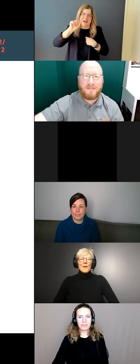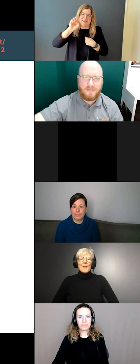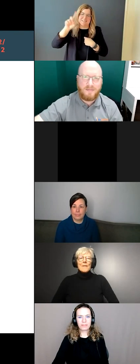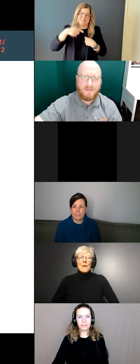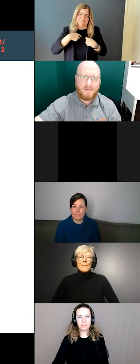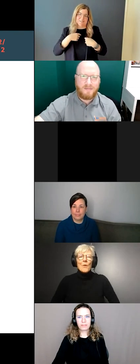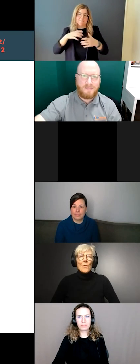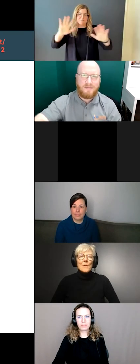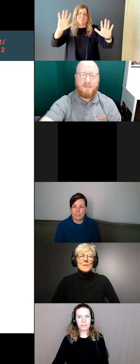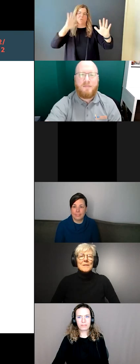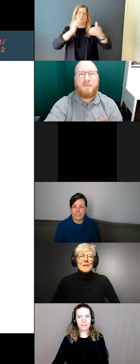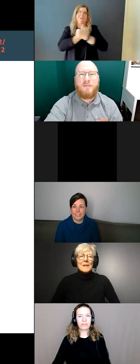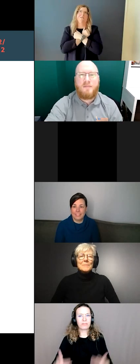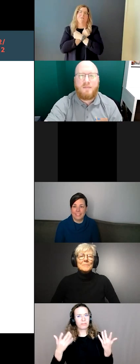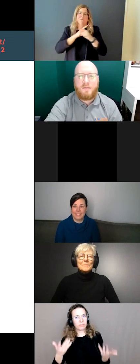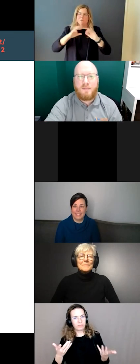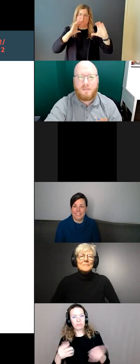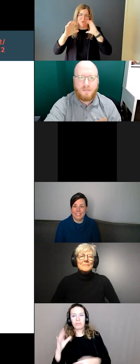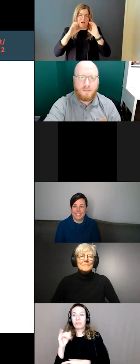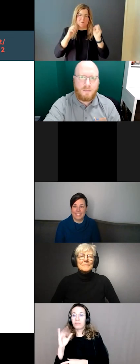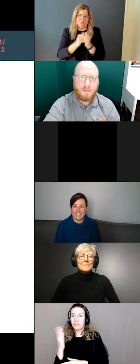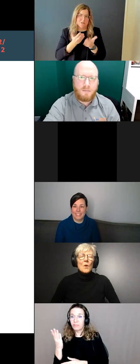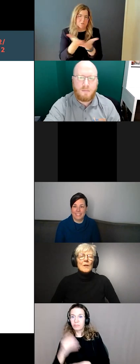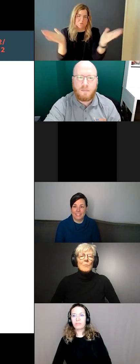OK, Cynthia, oui, évidemment.